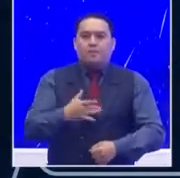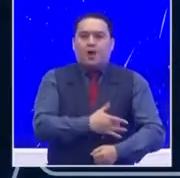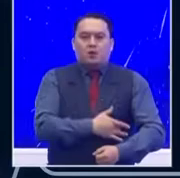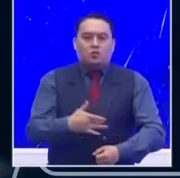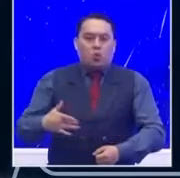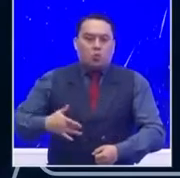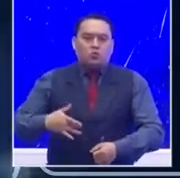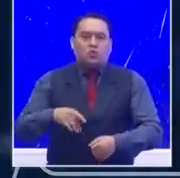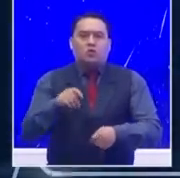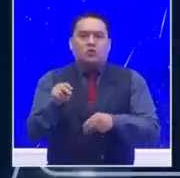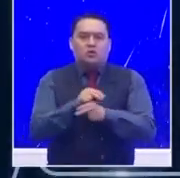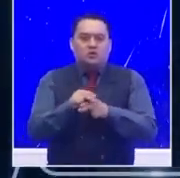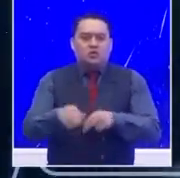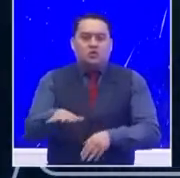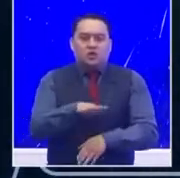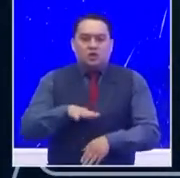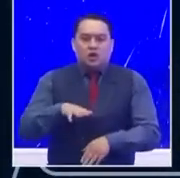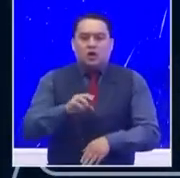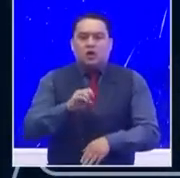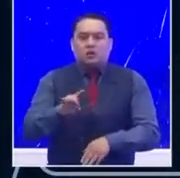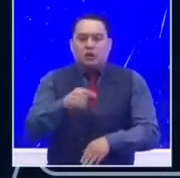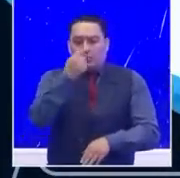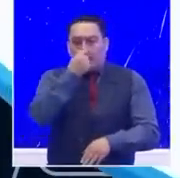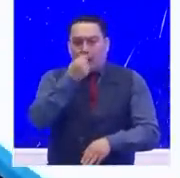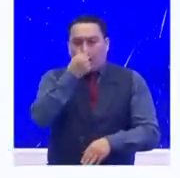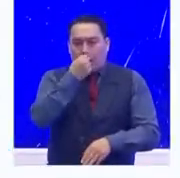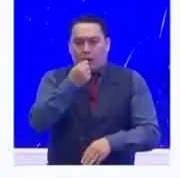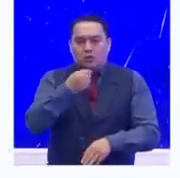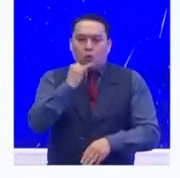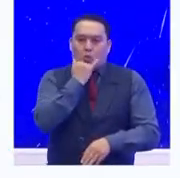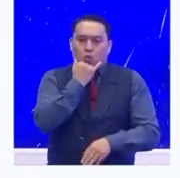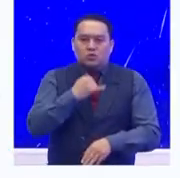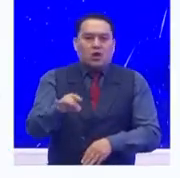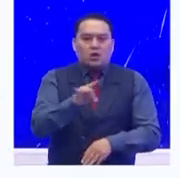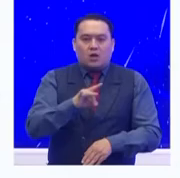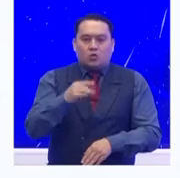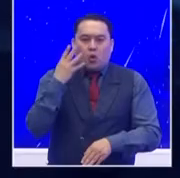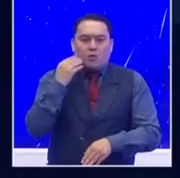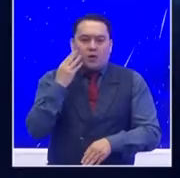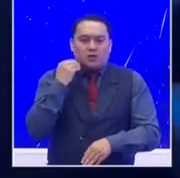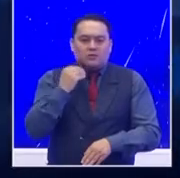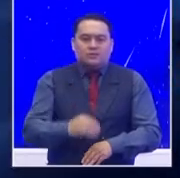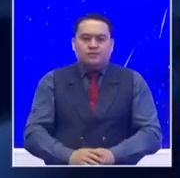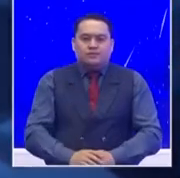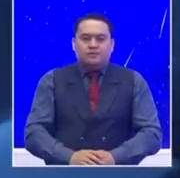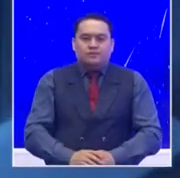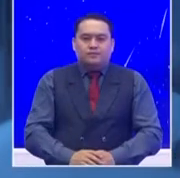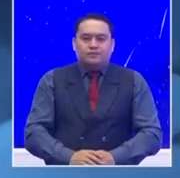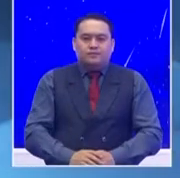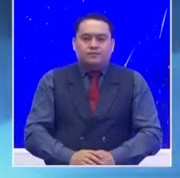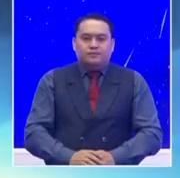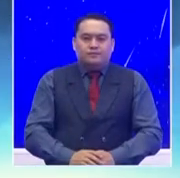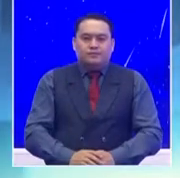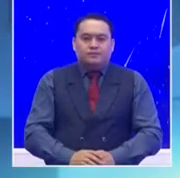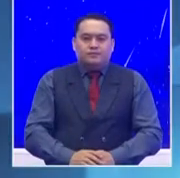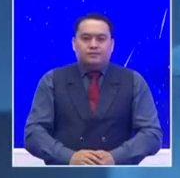активно функционирует на территории карасайского панфиловского уйгурского районов и города алматы а за джума ханов же сланцы и кенджи